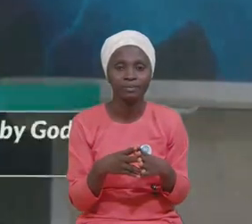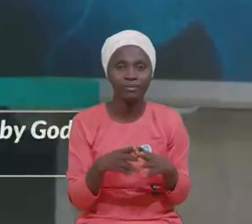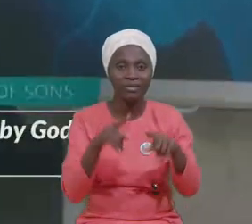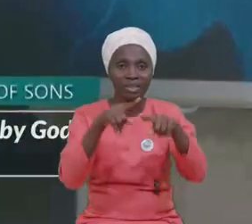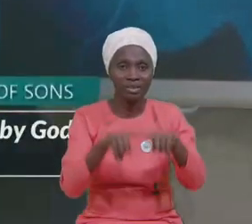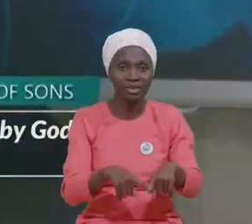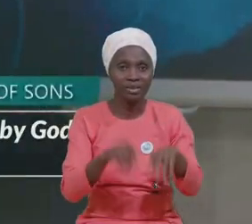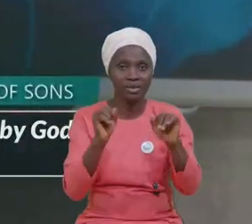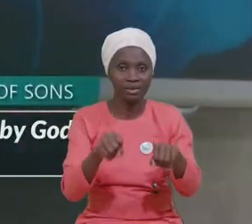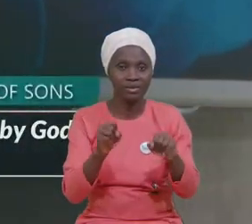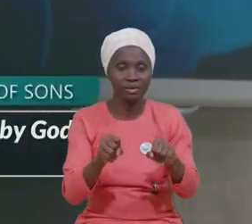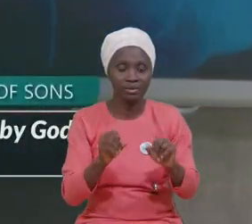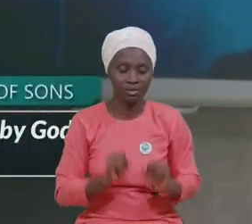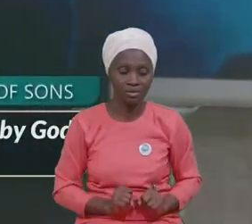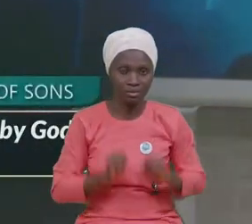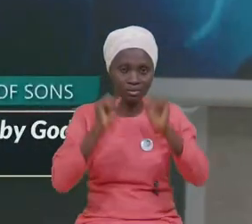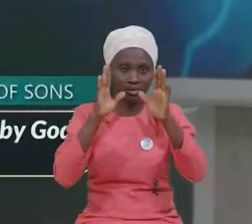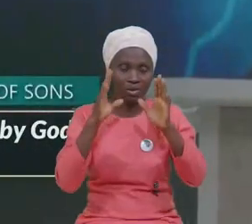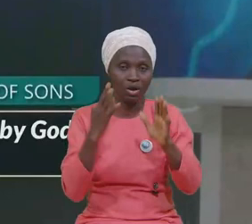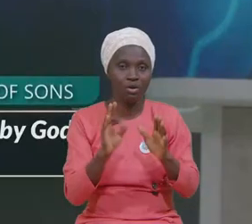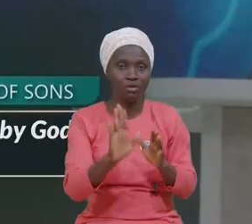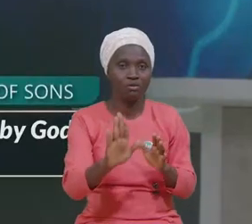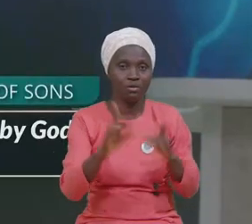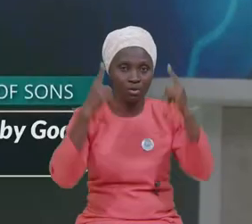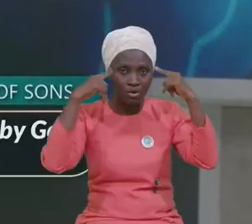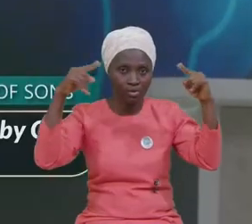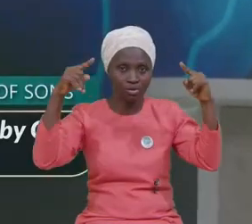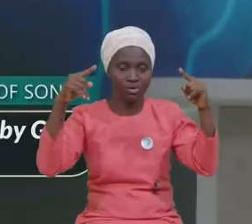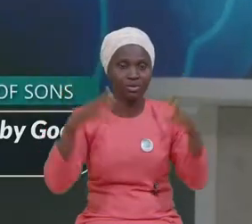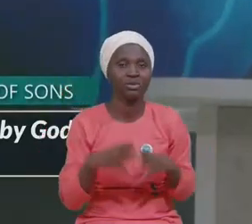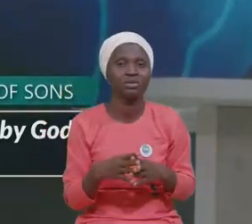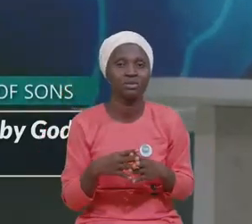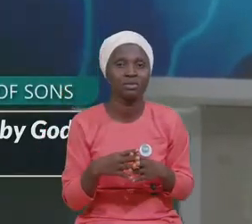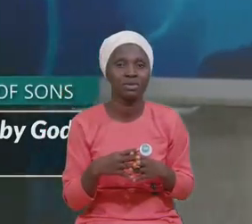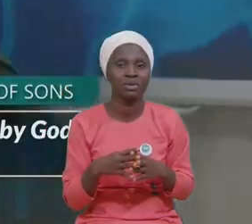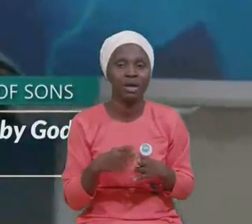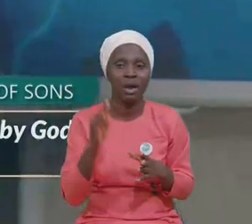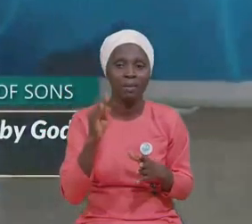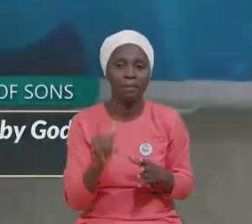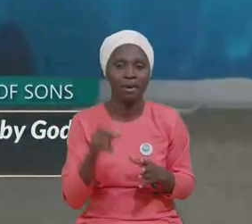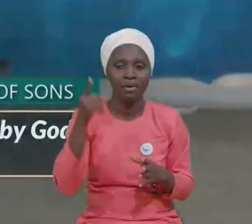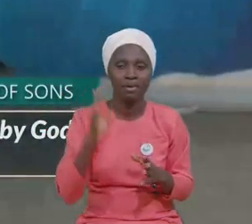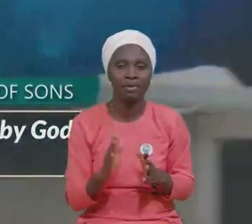l'engagement fiable à ta réussite par Dieu.